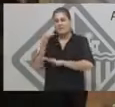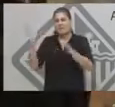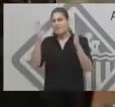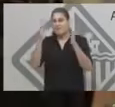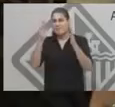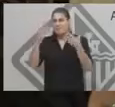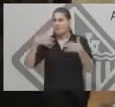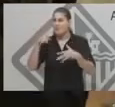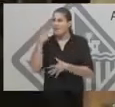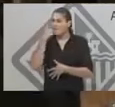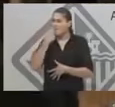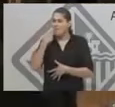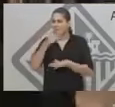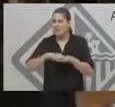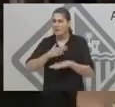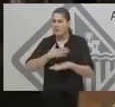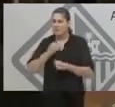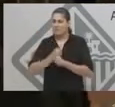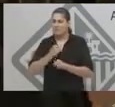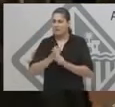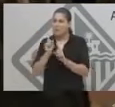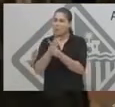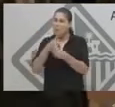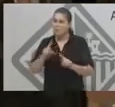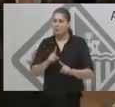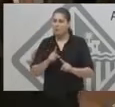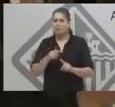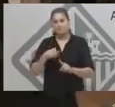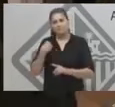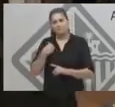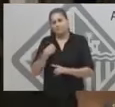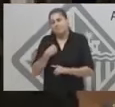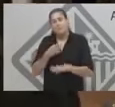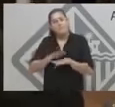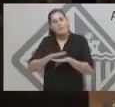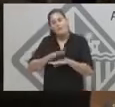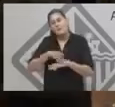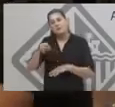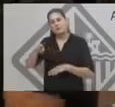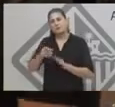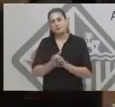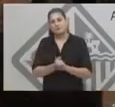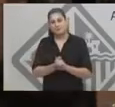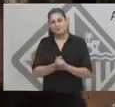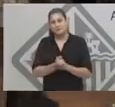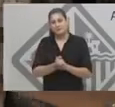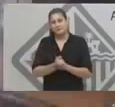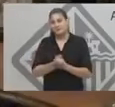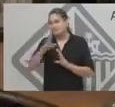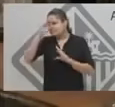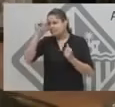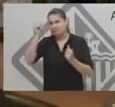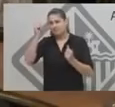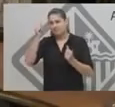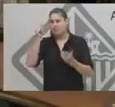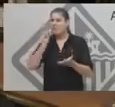que va ser molt difícil per a la meva professió. Crec que és el mínim que puc fer per tu. No oblidis allò que